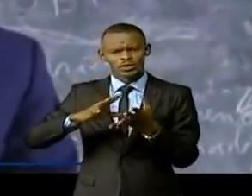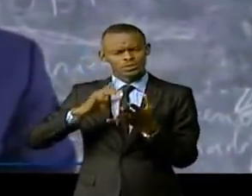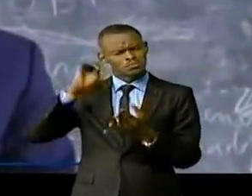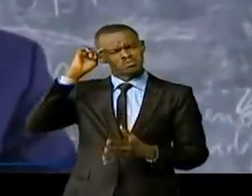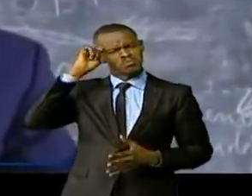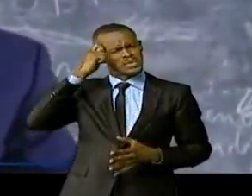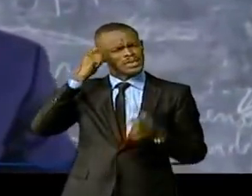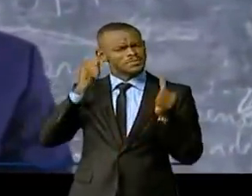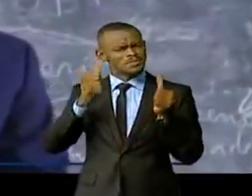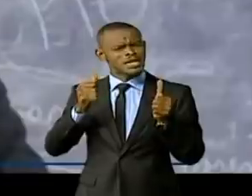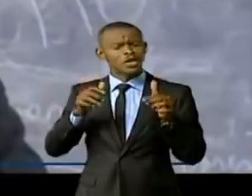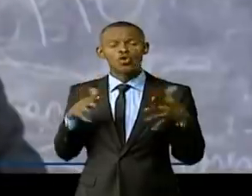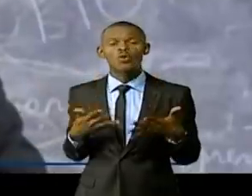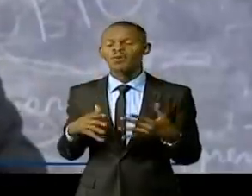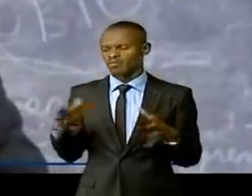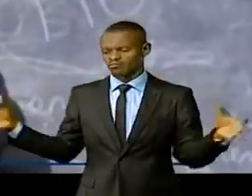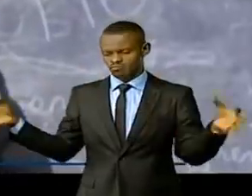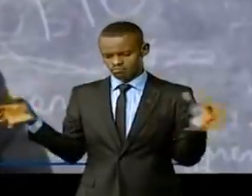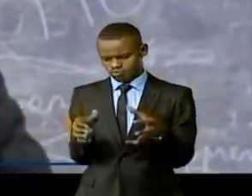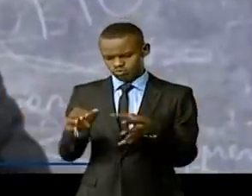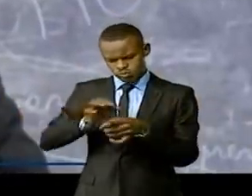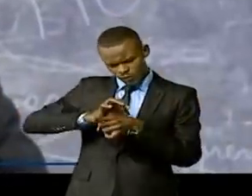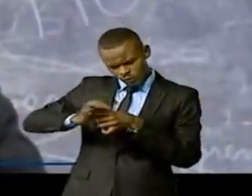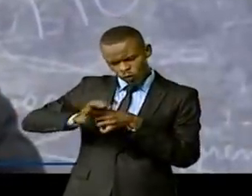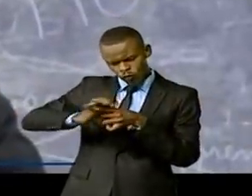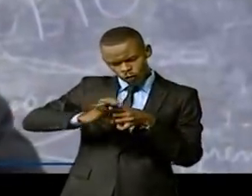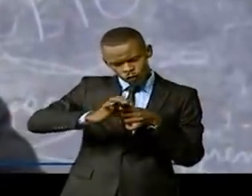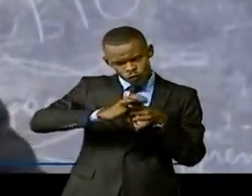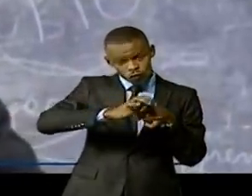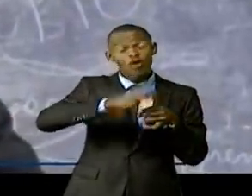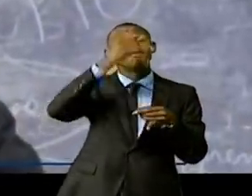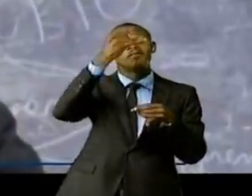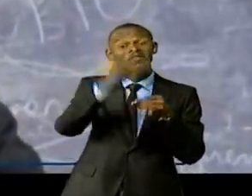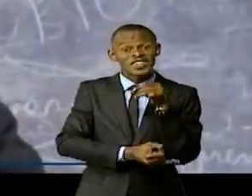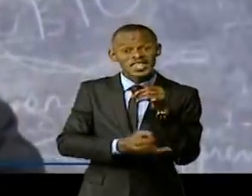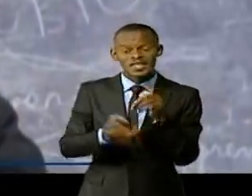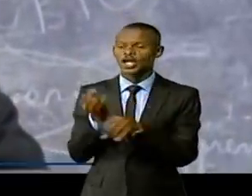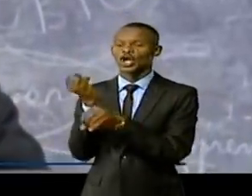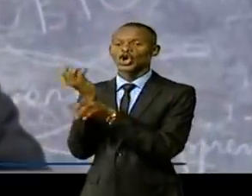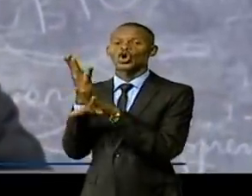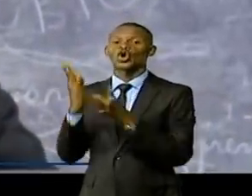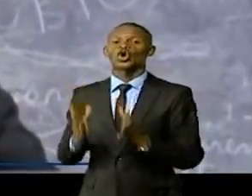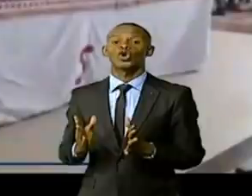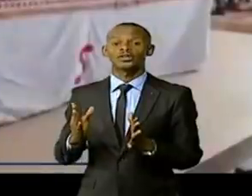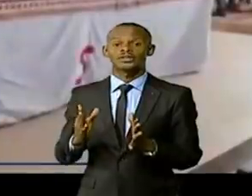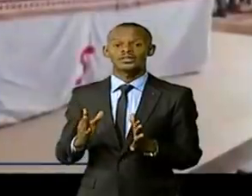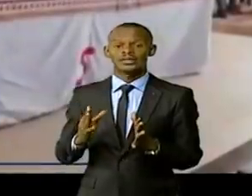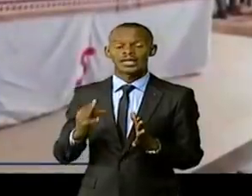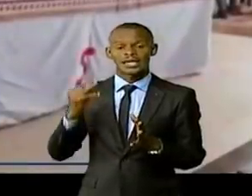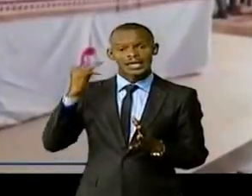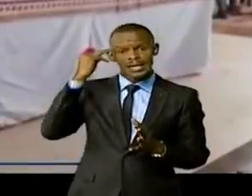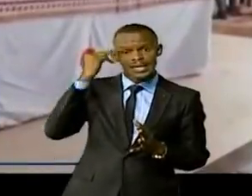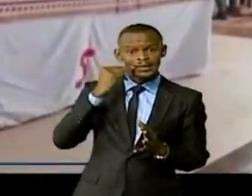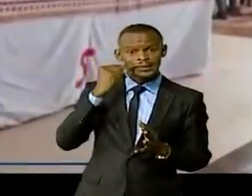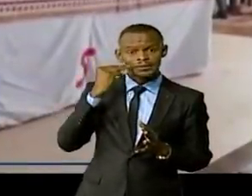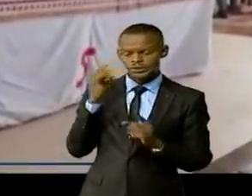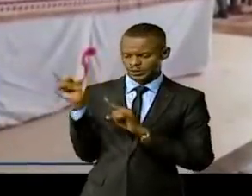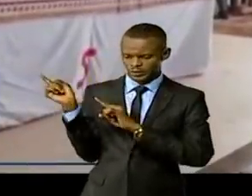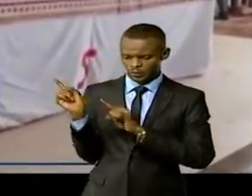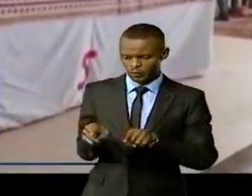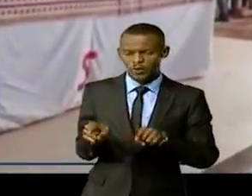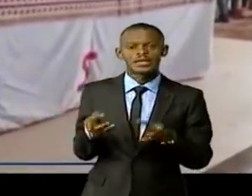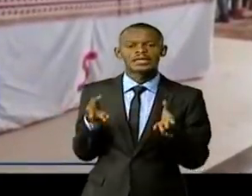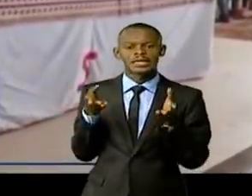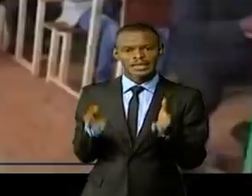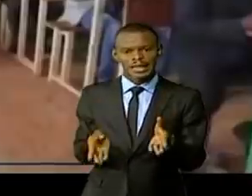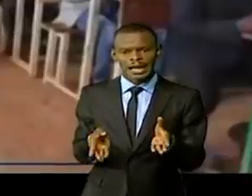Kitenge. Le conseiller scientifique du ministre de l'enseignement supérieur et universitaire, M. Bekelo Fembe, venu pour la circonstance, a